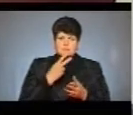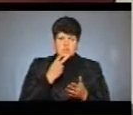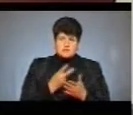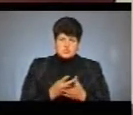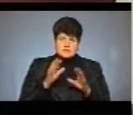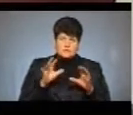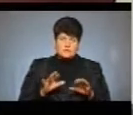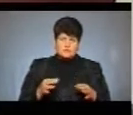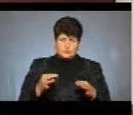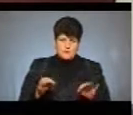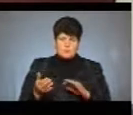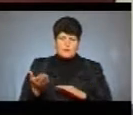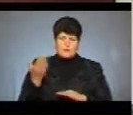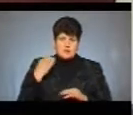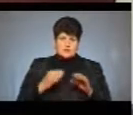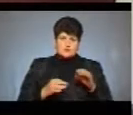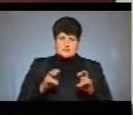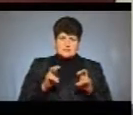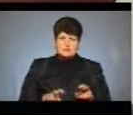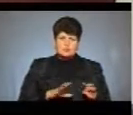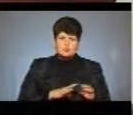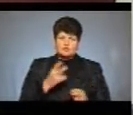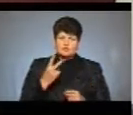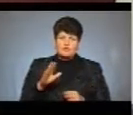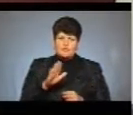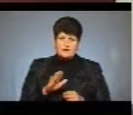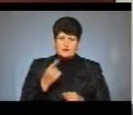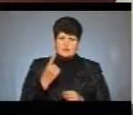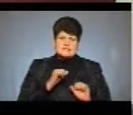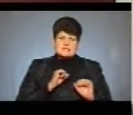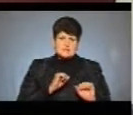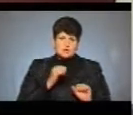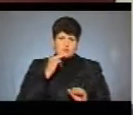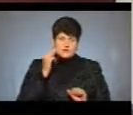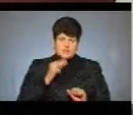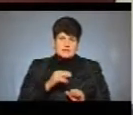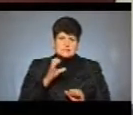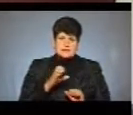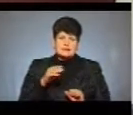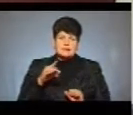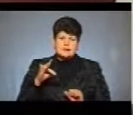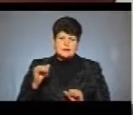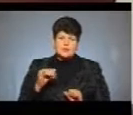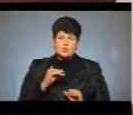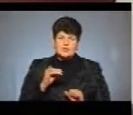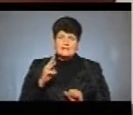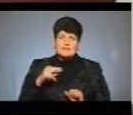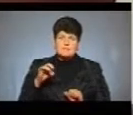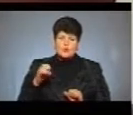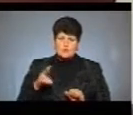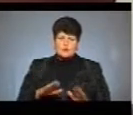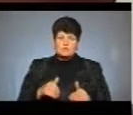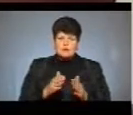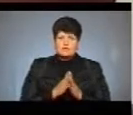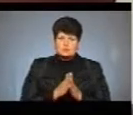дозволу. Попереднє судове засідання відбулося 2 вересня. Тоді один із захисників обвинуваченого Сергія Терендеха, Юрій Демкович, подав